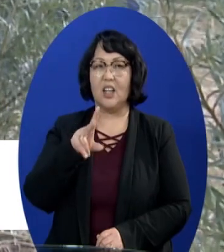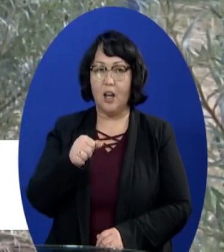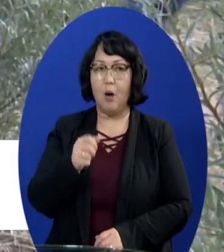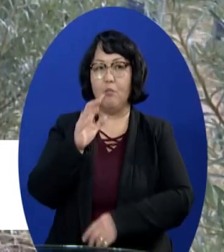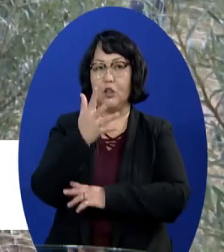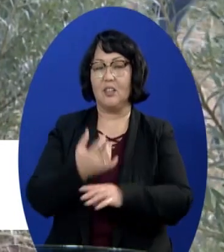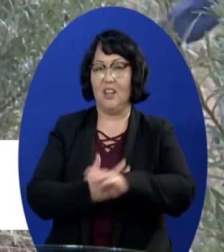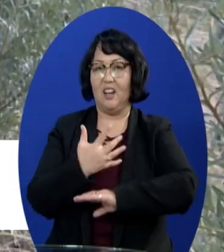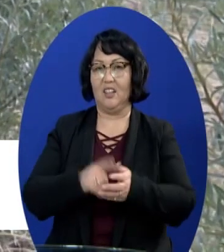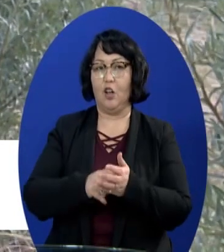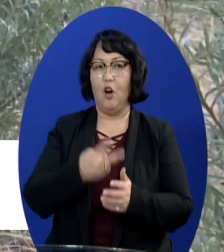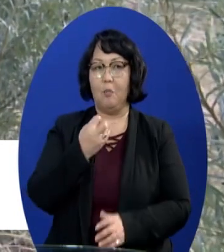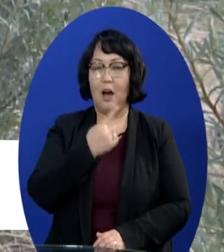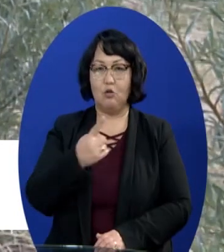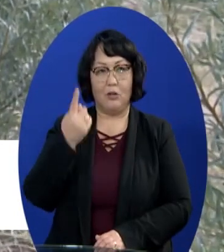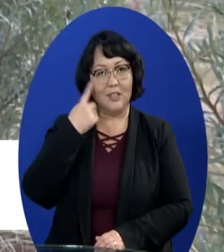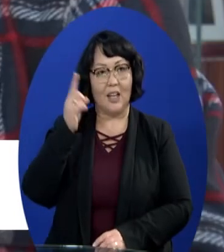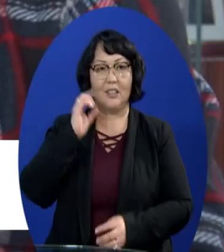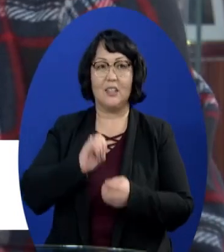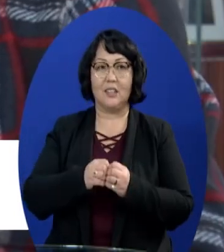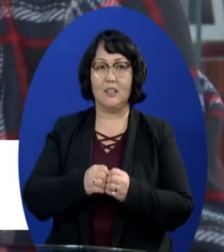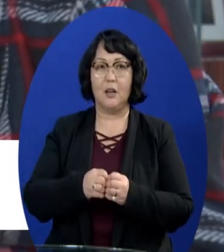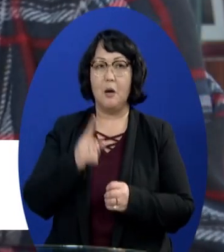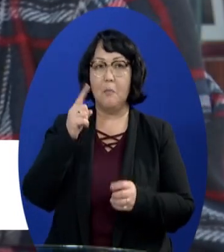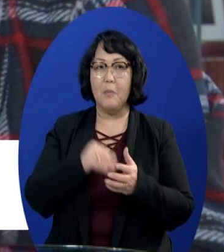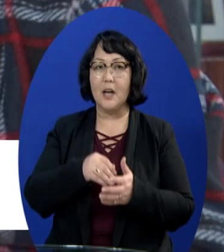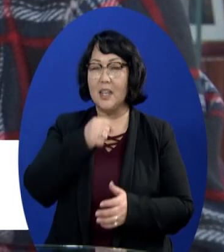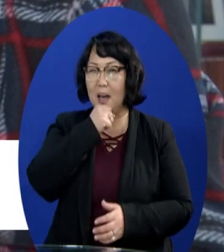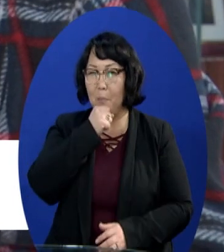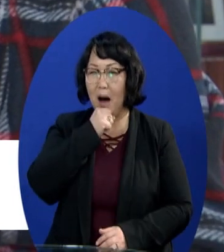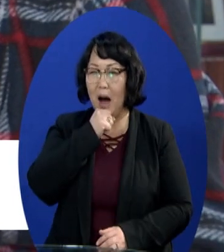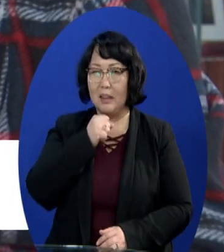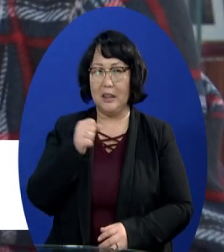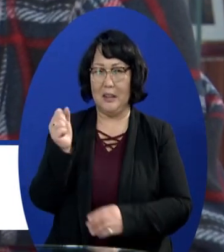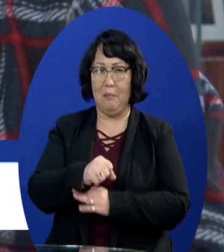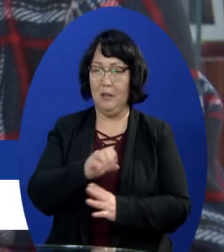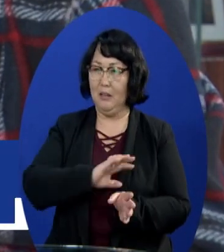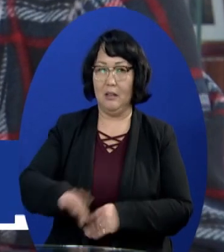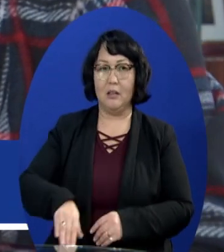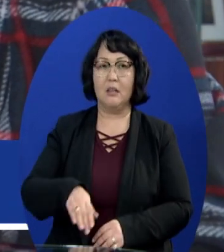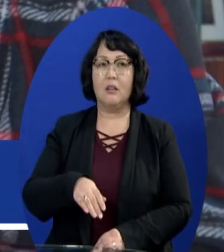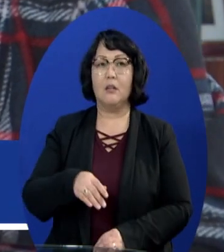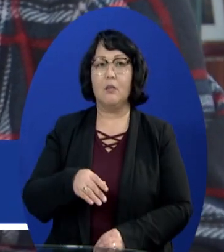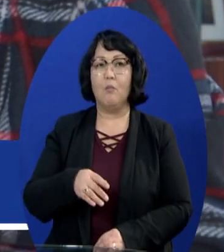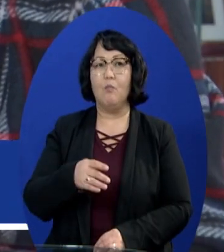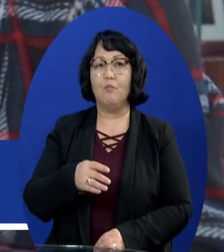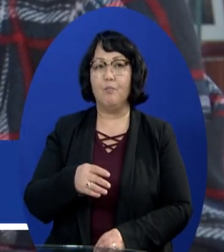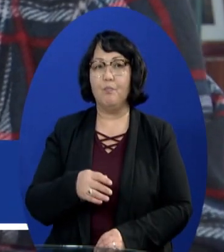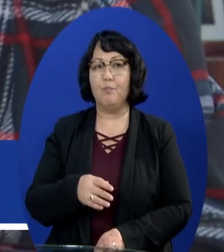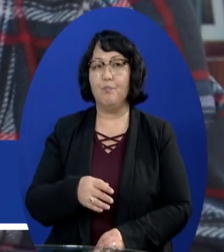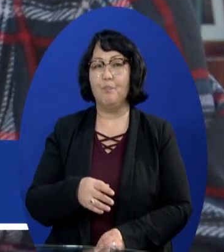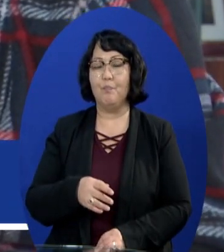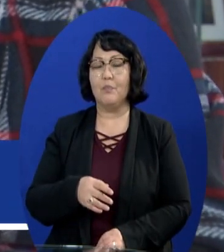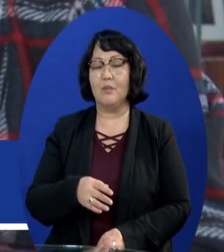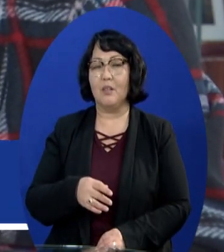анх 2011 онд гаргаж байжээ. 1000 яма наста 1000 чацарган дээр энтэрсэн юм чдэг болсон яг үнэлдэг тийм. 1000 яма наса яхаар 1000